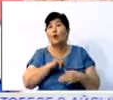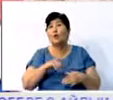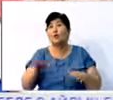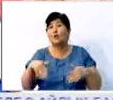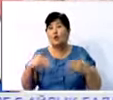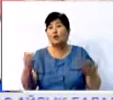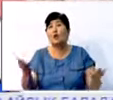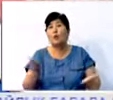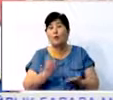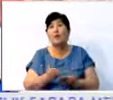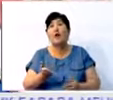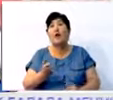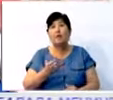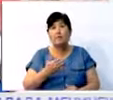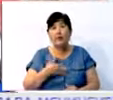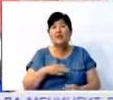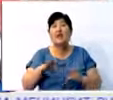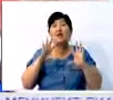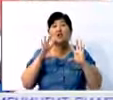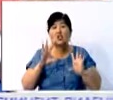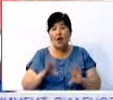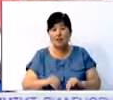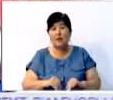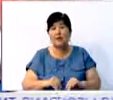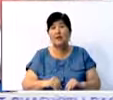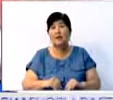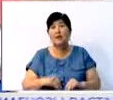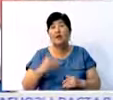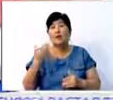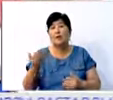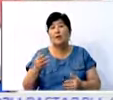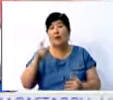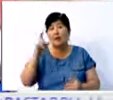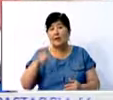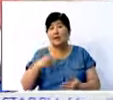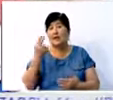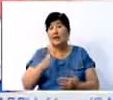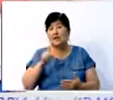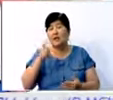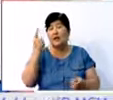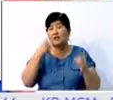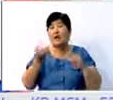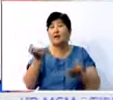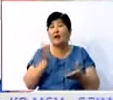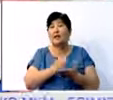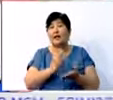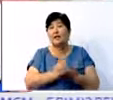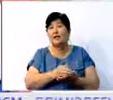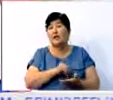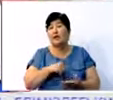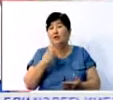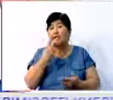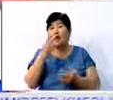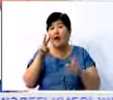отыр. Мен жалпы Әлібек бауырымыздың осы шығармашылығымен танысқан кезде өздеріңіз қарап